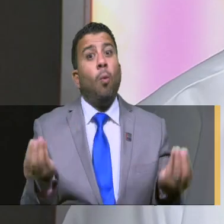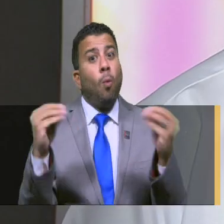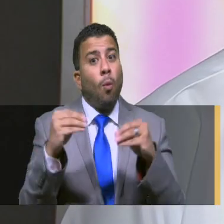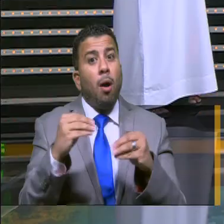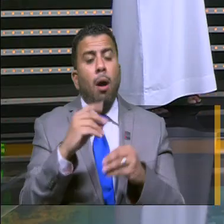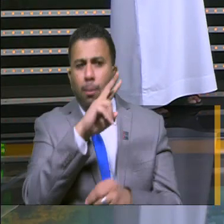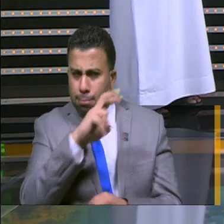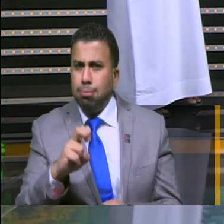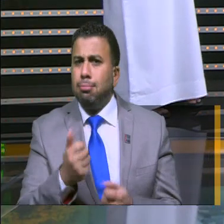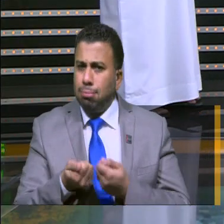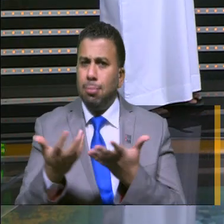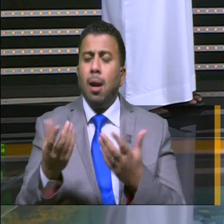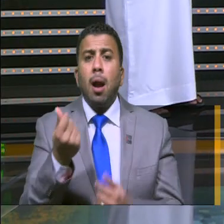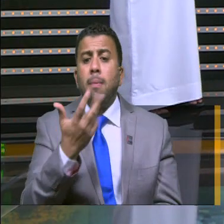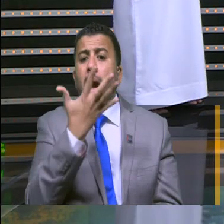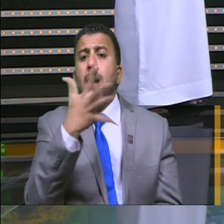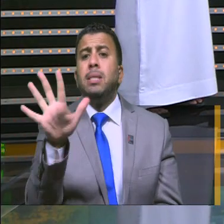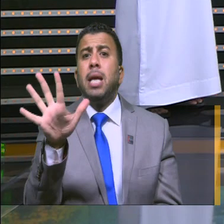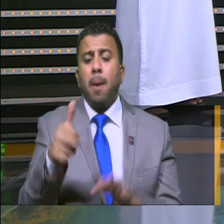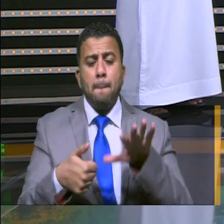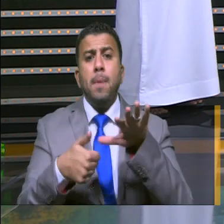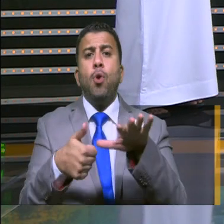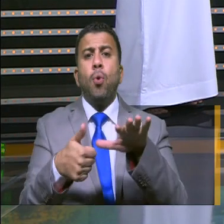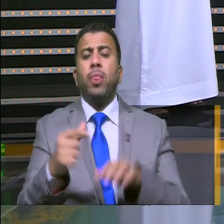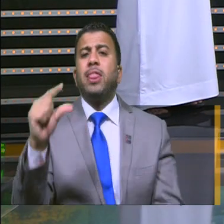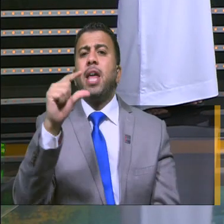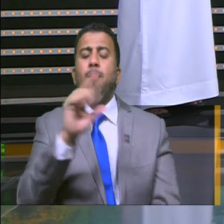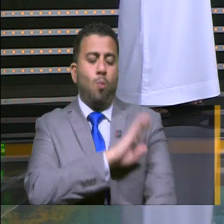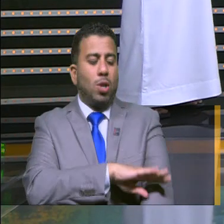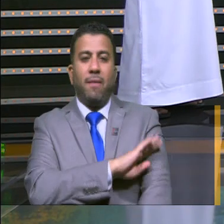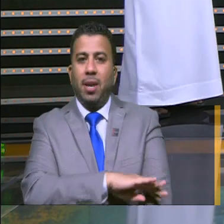ما يعادل تقريبا 50 مليون درهم للموظفين.